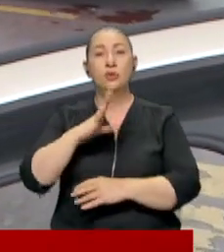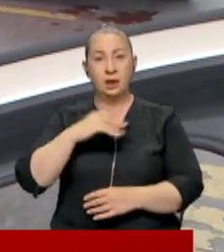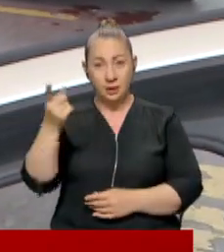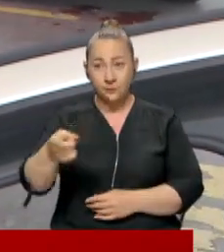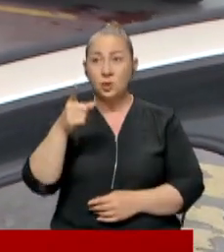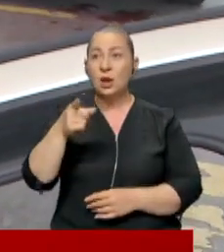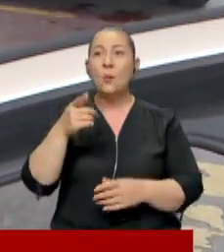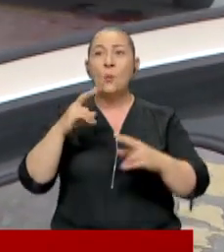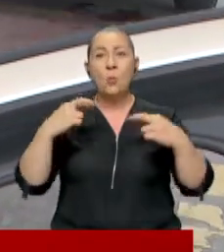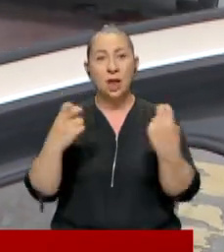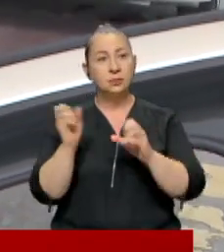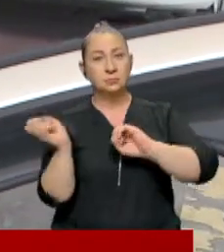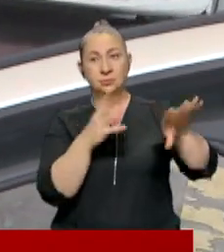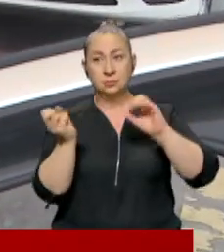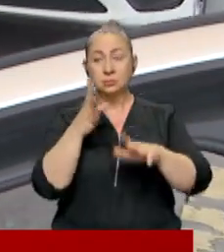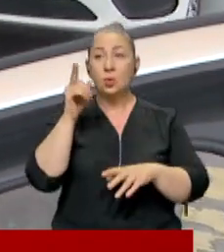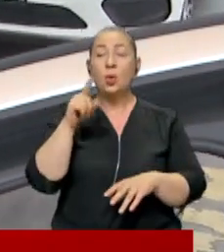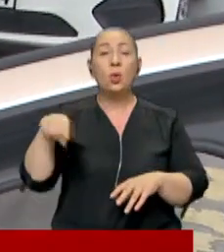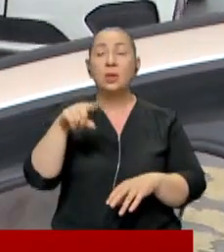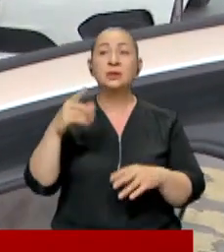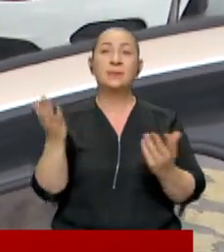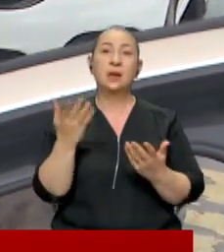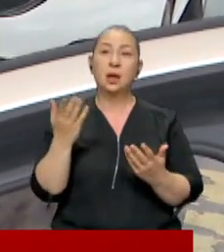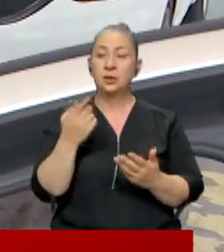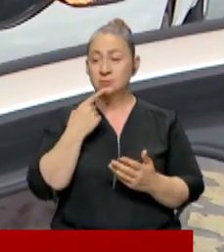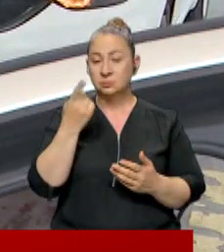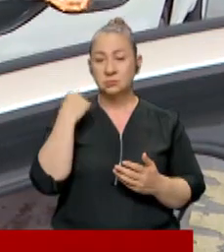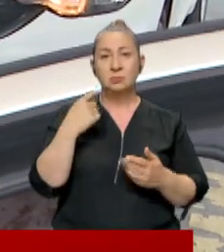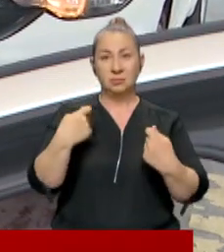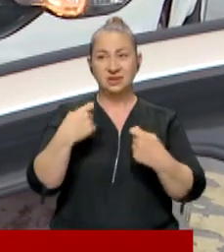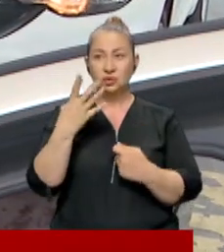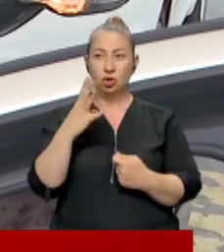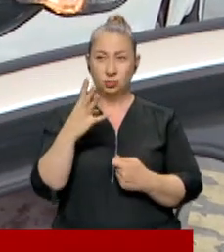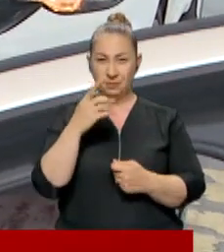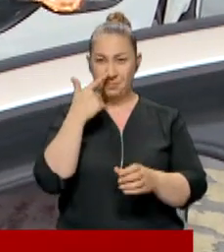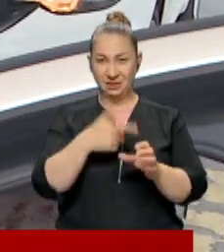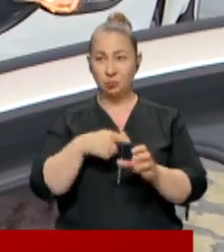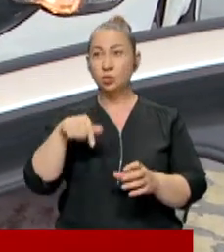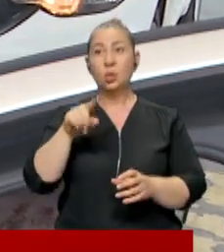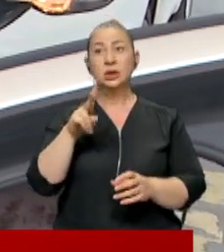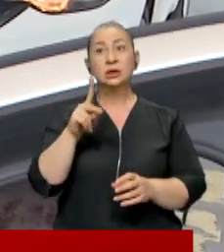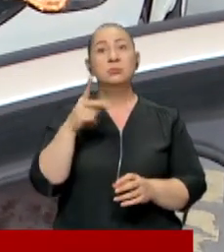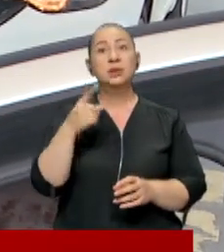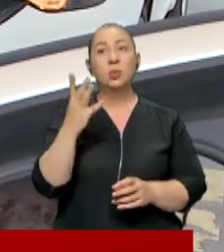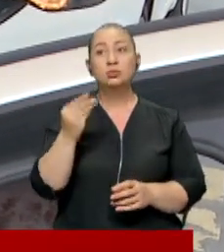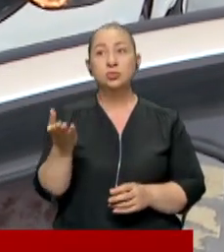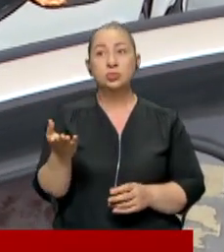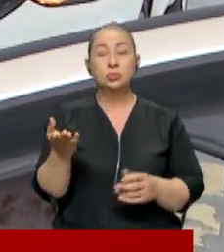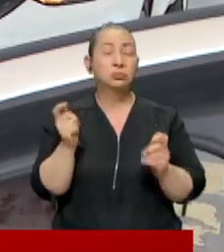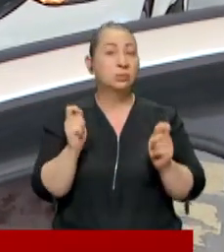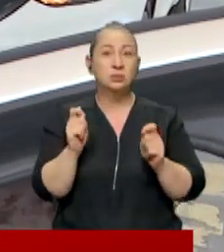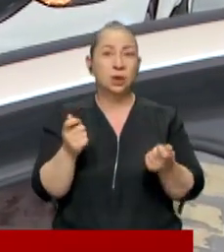onlar genelde Mobilya sevkiyat yapıyoruz onlarda mesela geçen seneki gidelim 4000 lira falanmış benzinde çıkmış